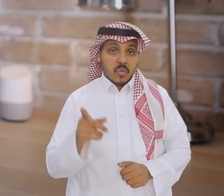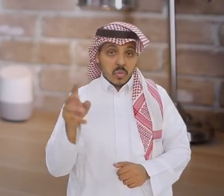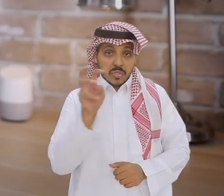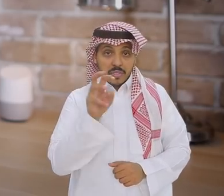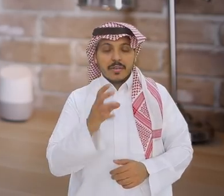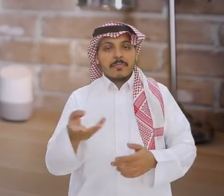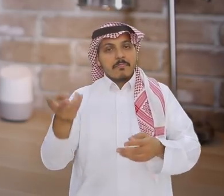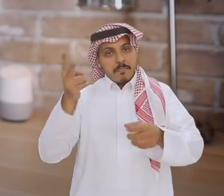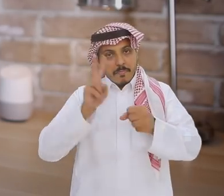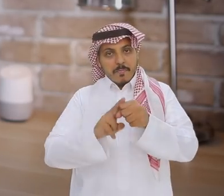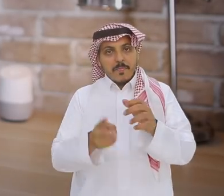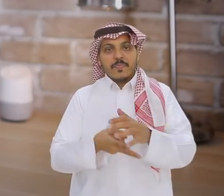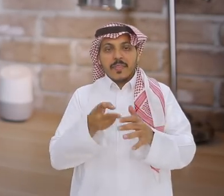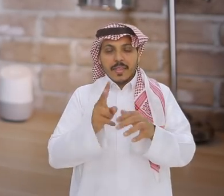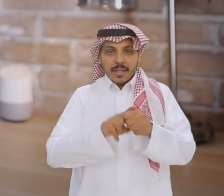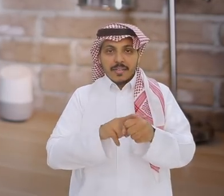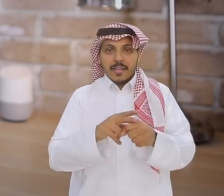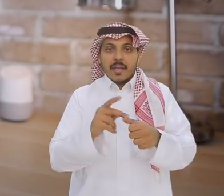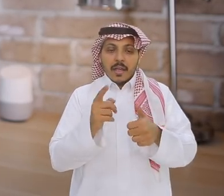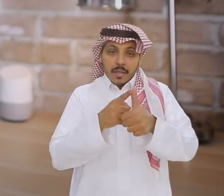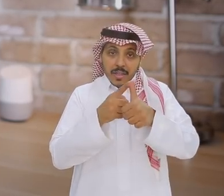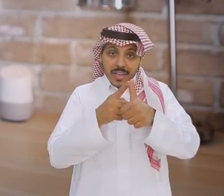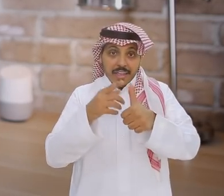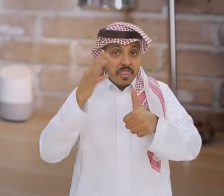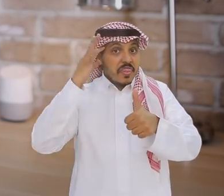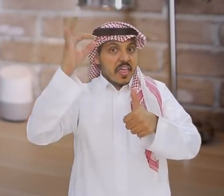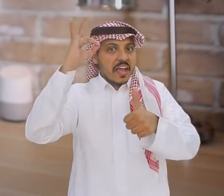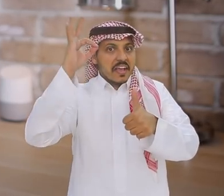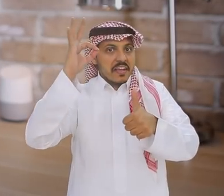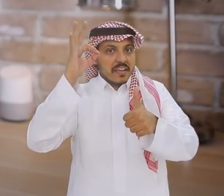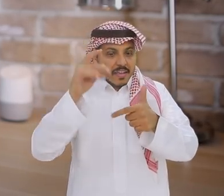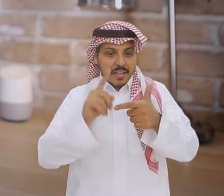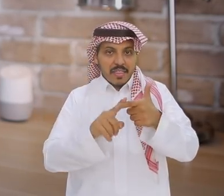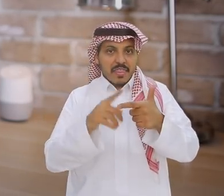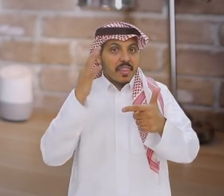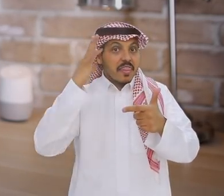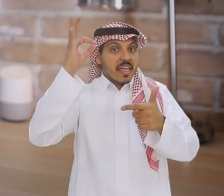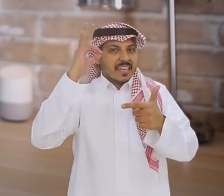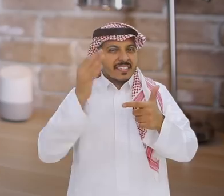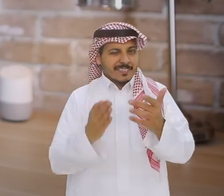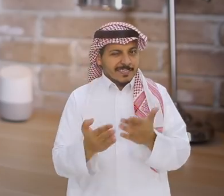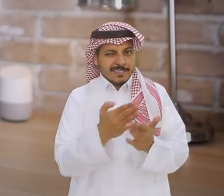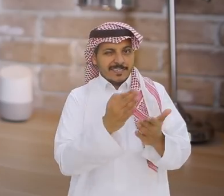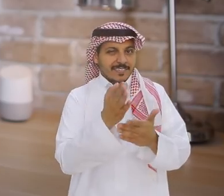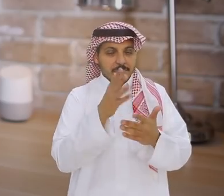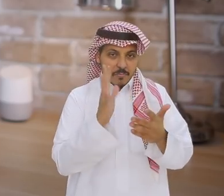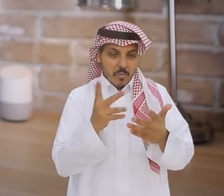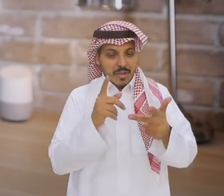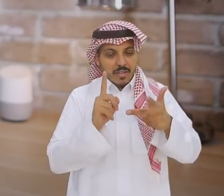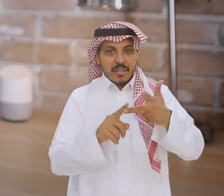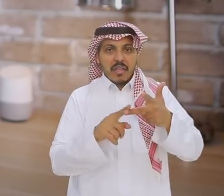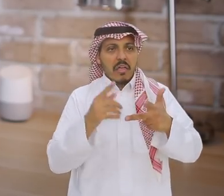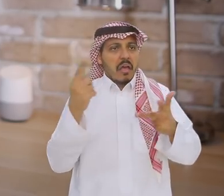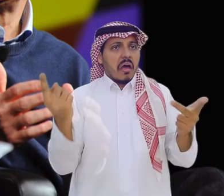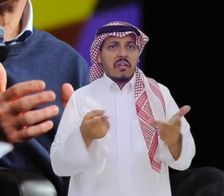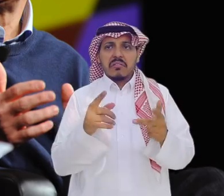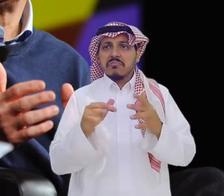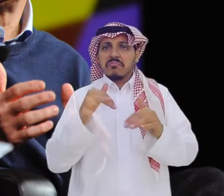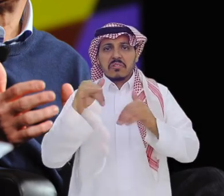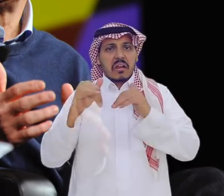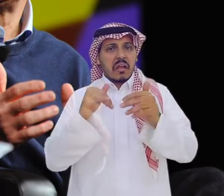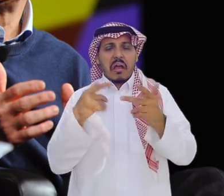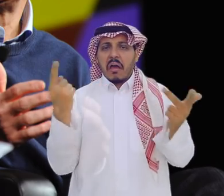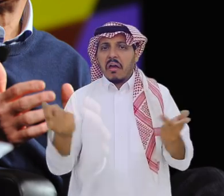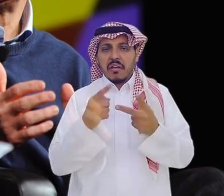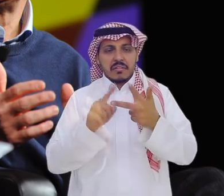نسوي التصويت مره ثانيه، نفس التصويت، حركه ذكيه كويسه، حركه ذكيه شريره، ولا عادي حركة عادية؟ تيم